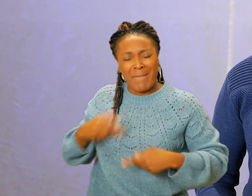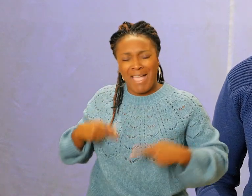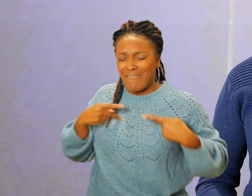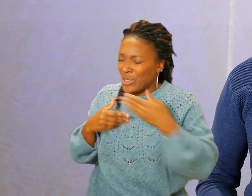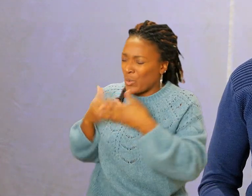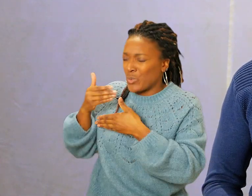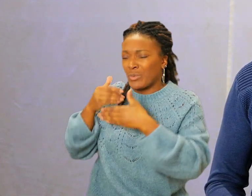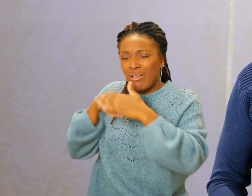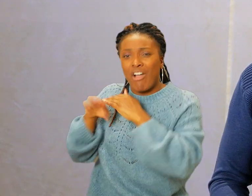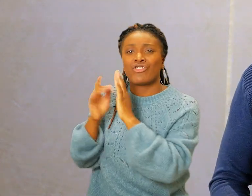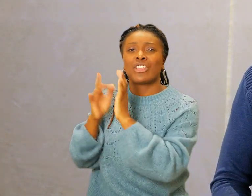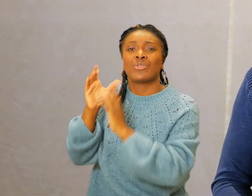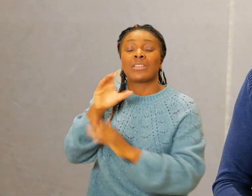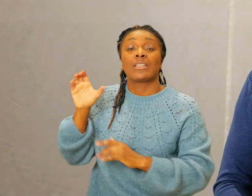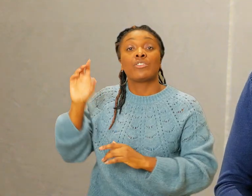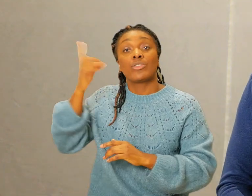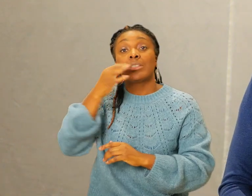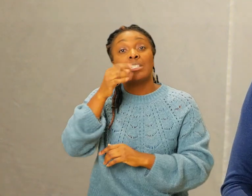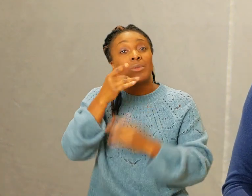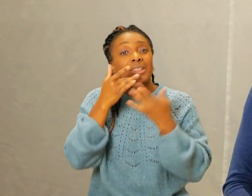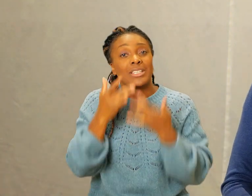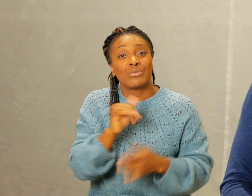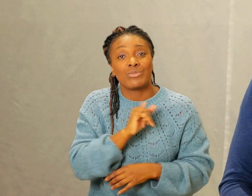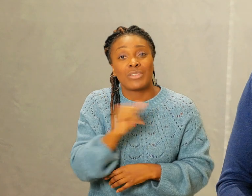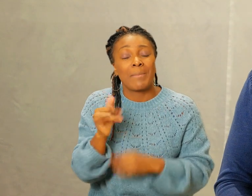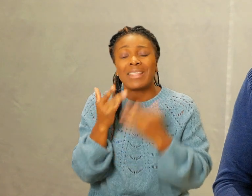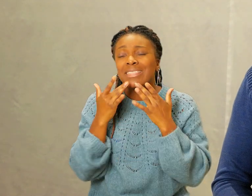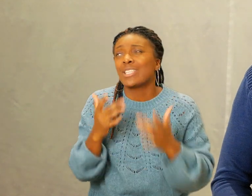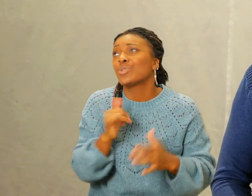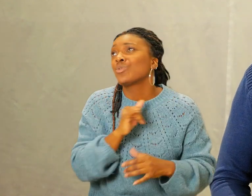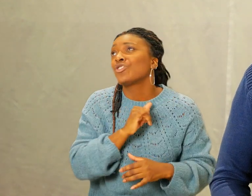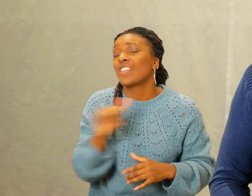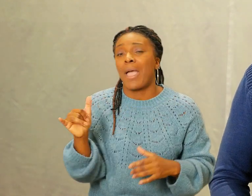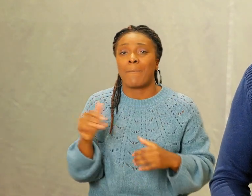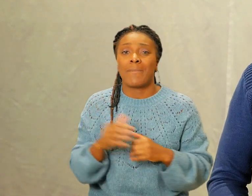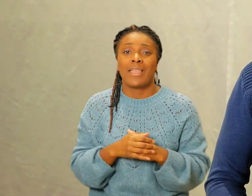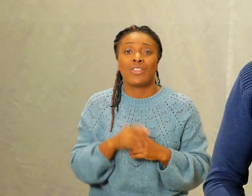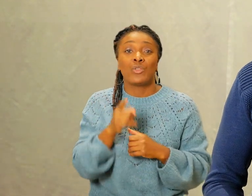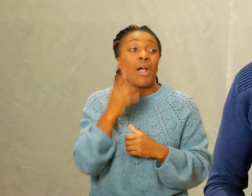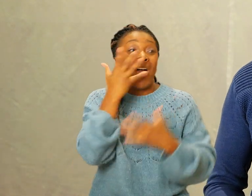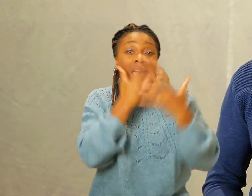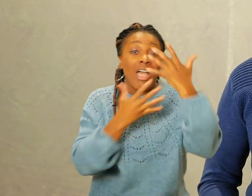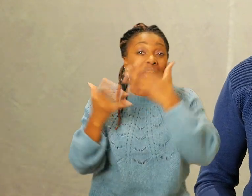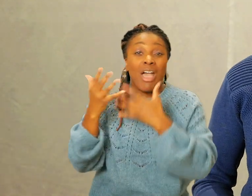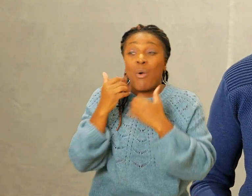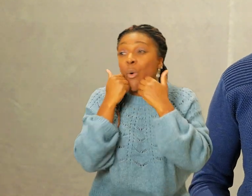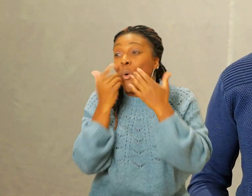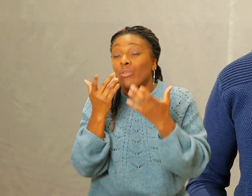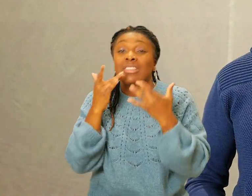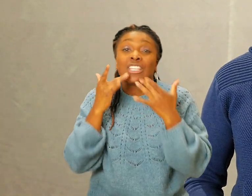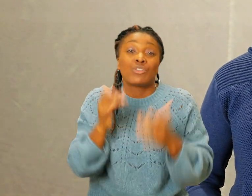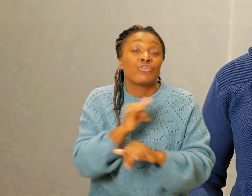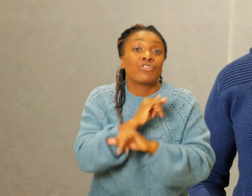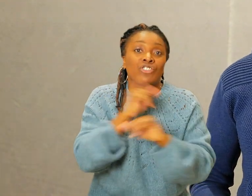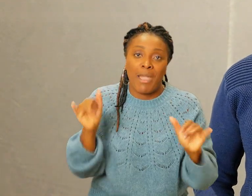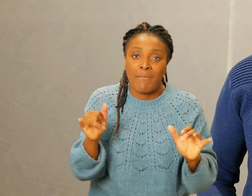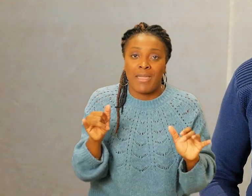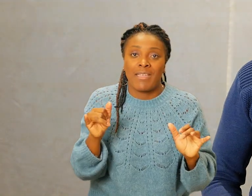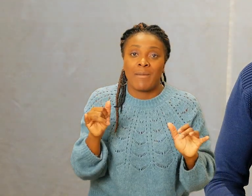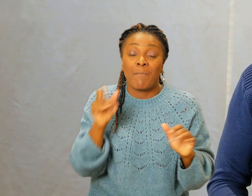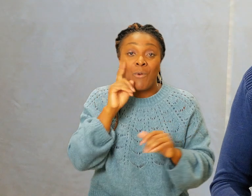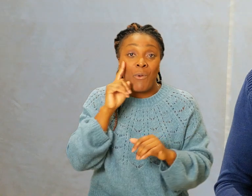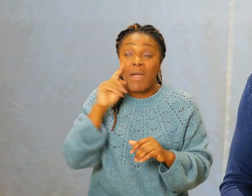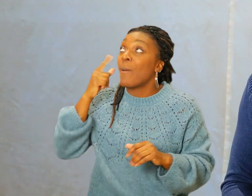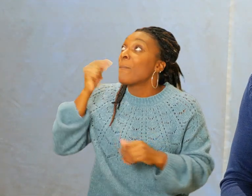Dieu déclare, tu ne seras pas déçu. Dans une autre version, c'est tu ne seras pas confus ou couvert de honte parce que le